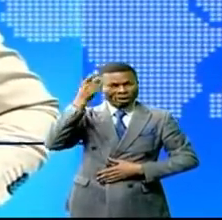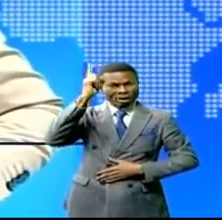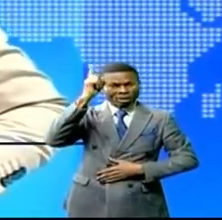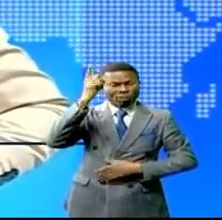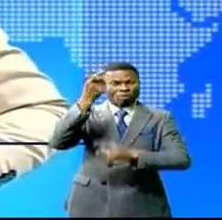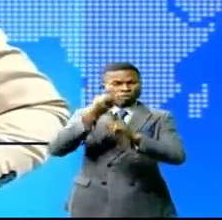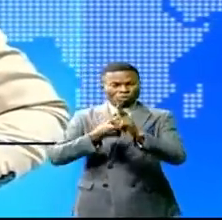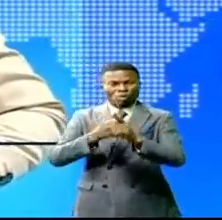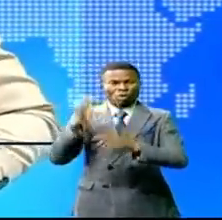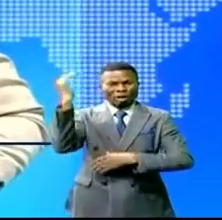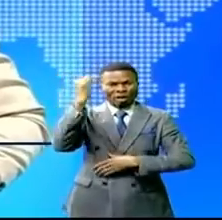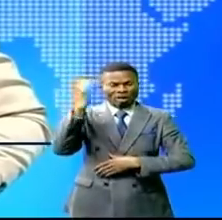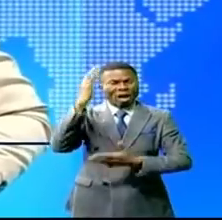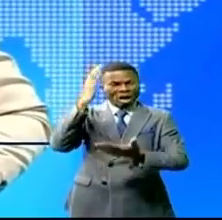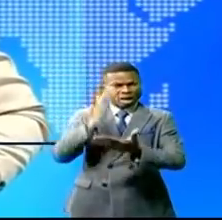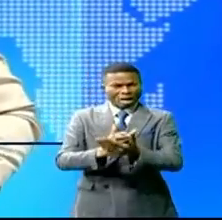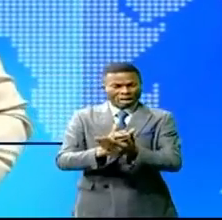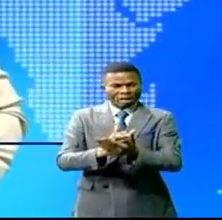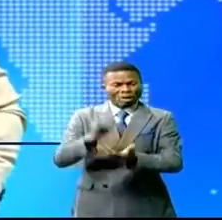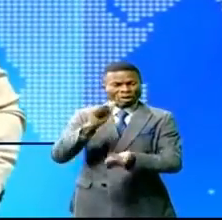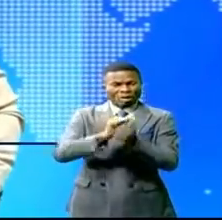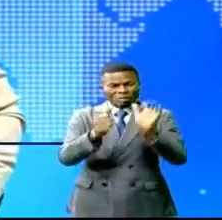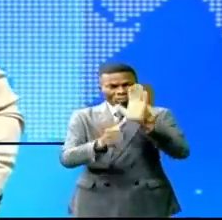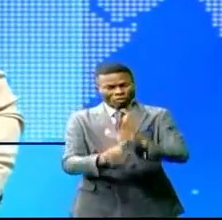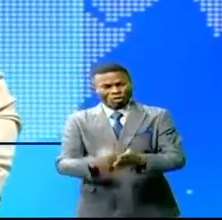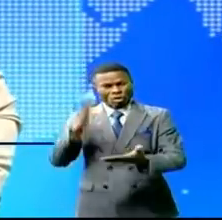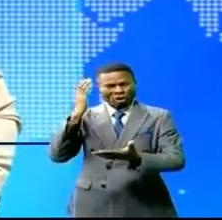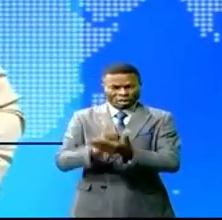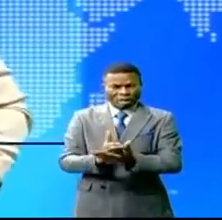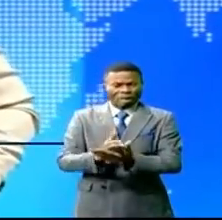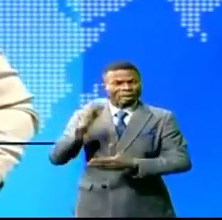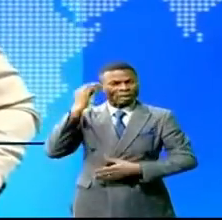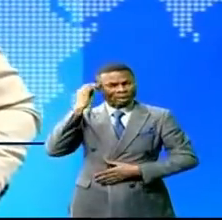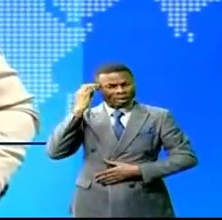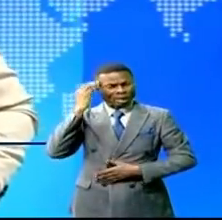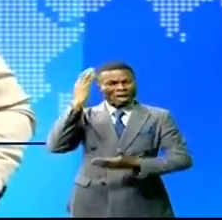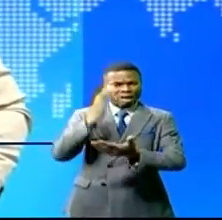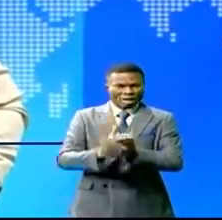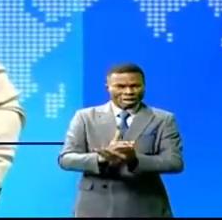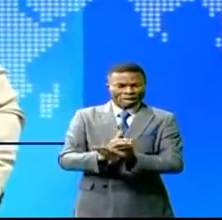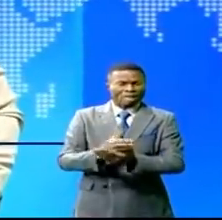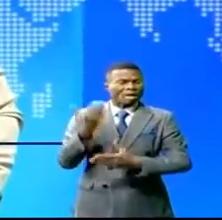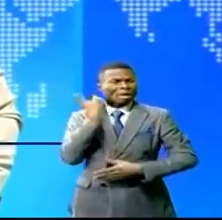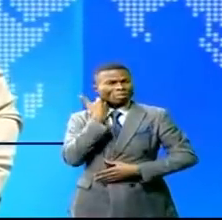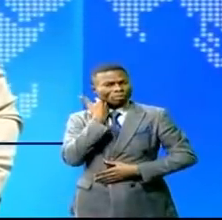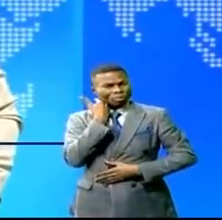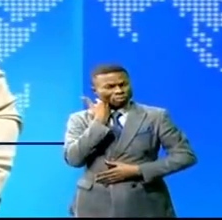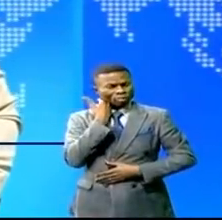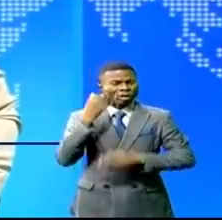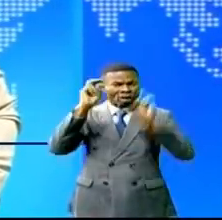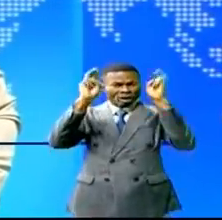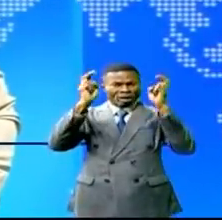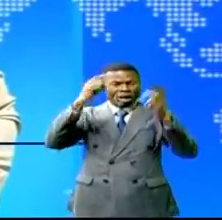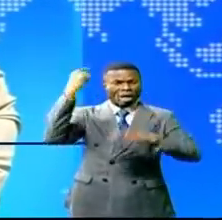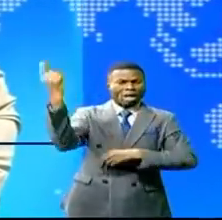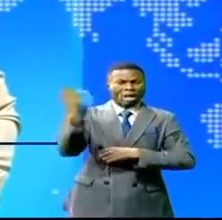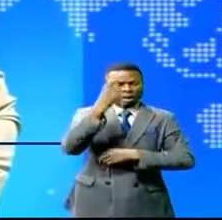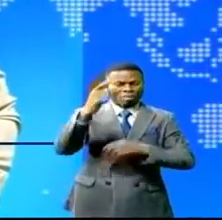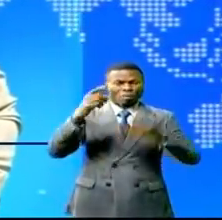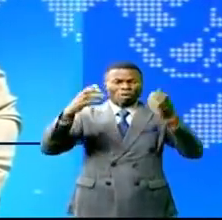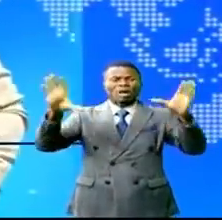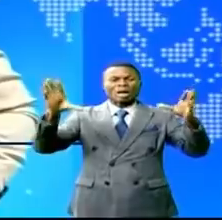mettre fin aux inégalités mettre fin au sida mettre fin aux pandémies avec ce thème le monde se met d'accord